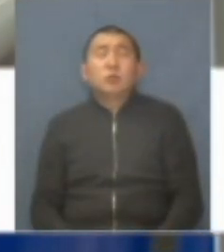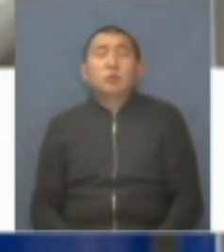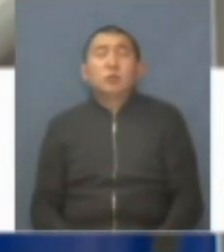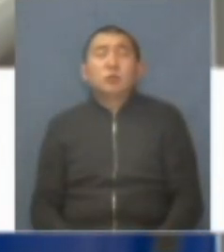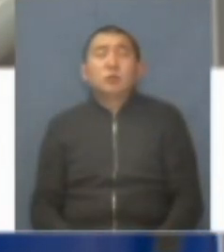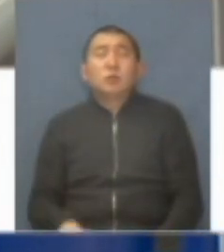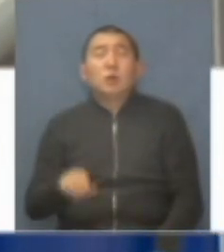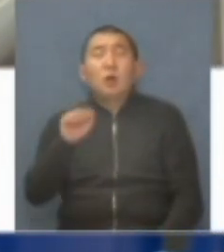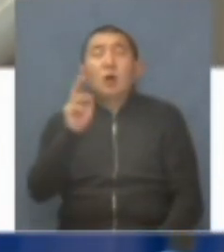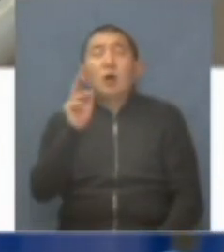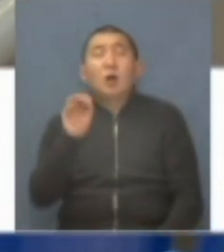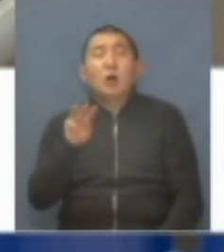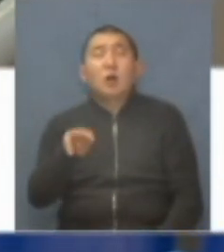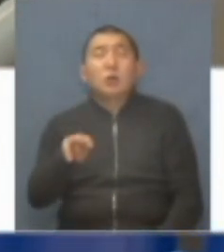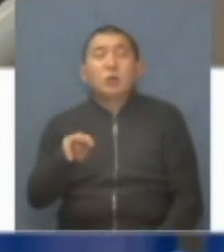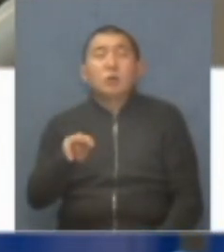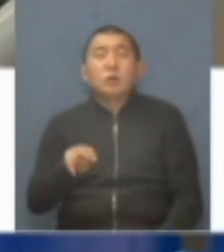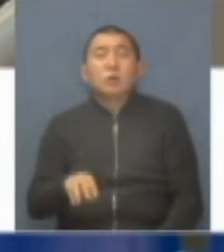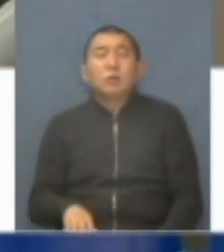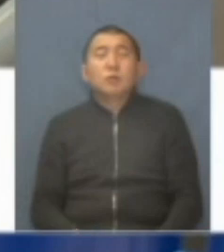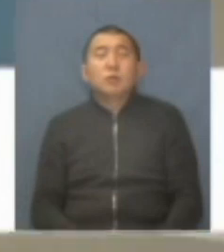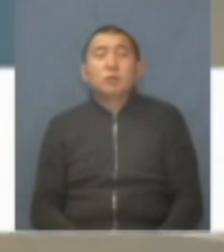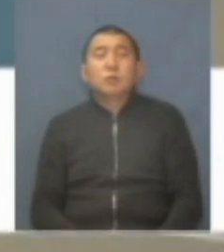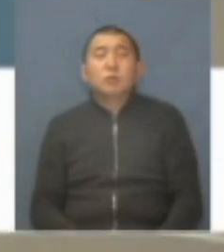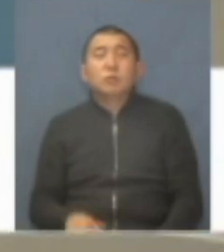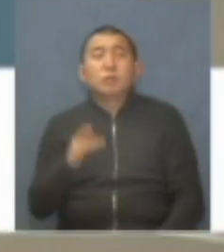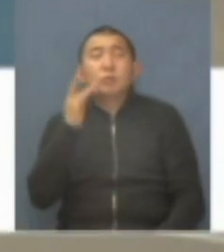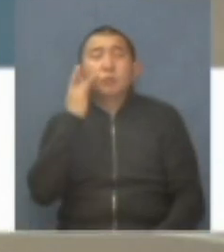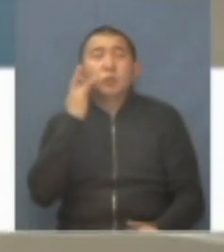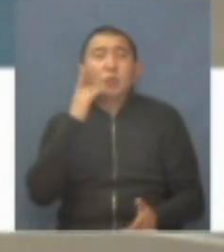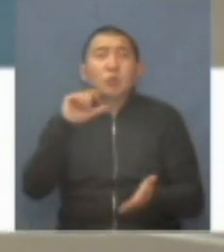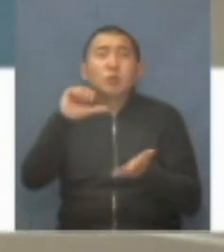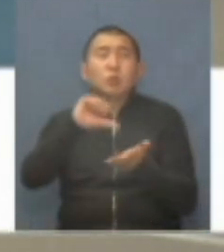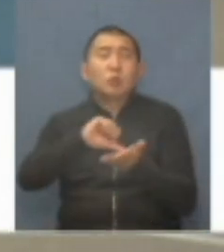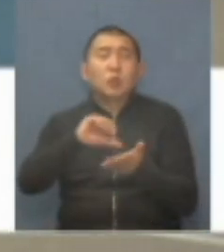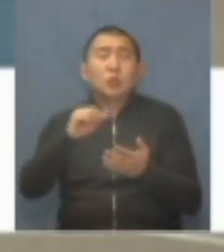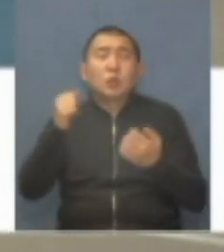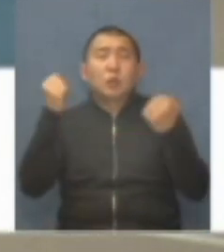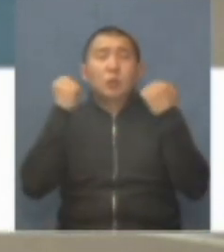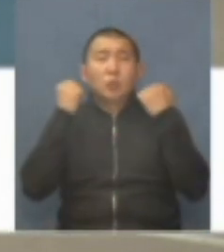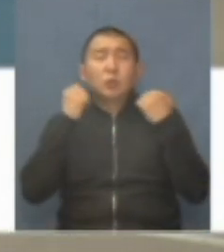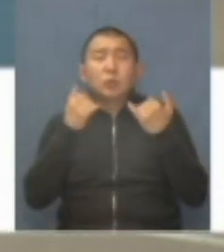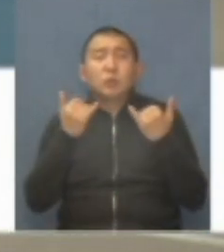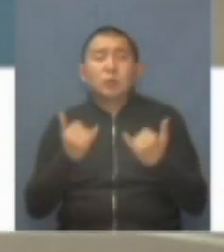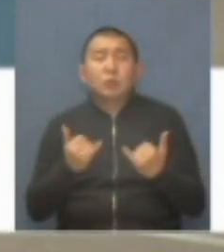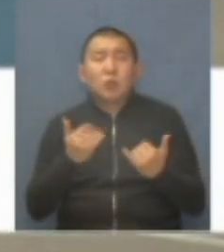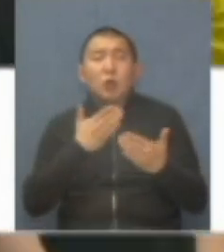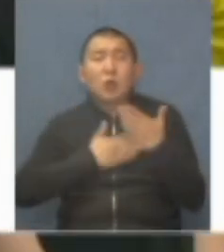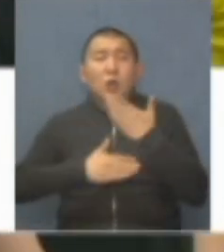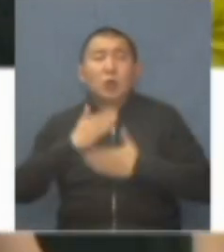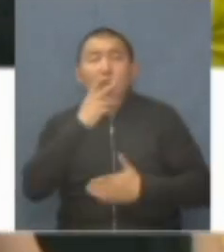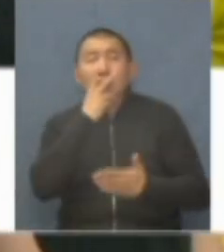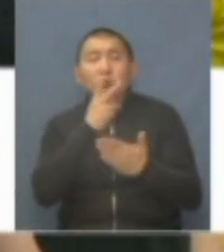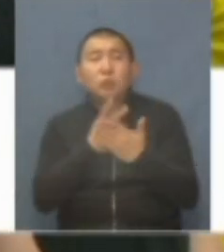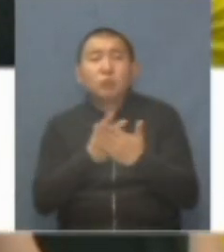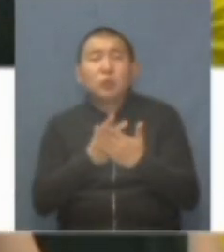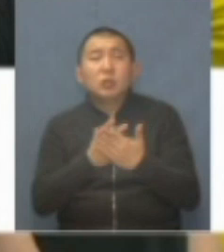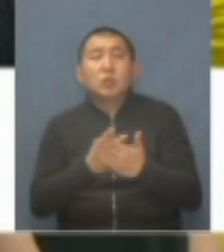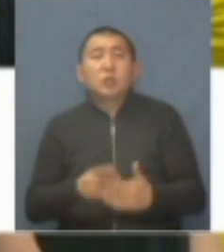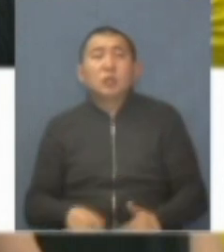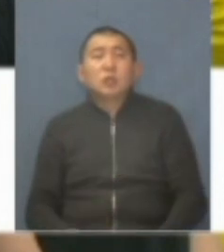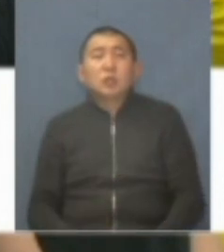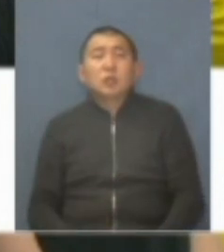поселка Глубокое Руслан Асанов – постоянный участник спортивных мероприятий. И сегодня он снова рад увидеть своих коллег не в